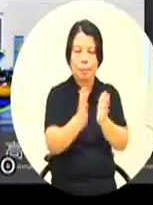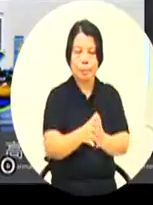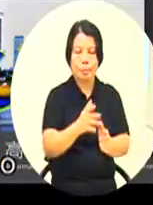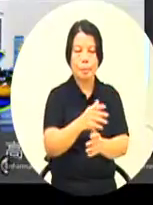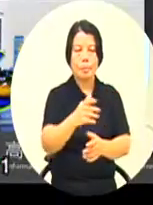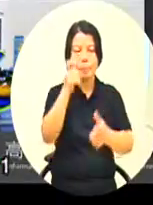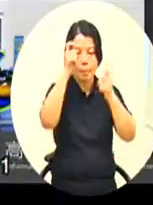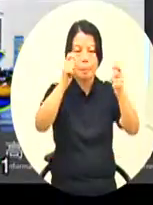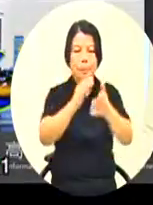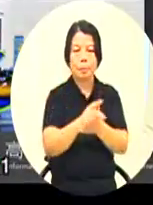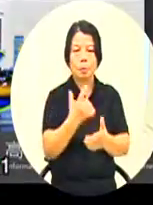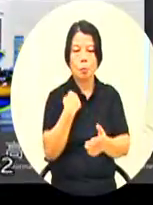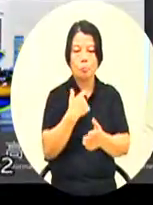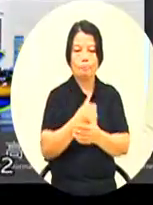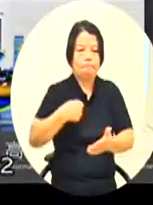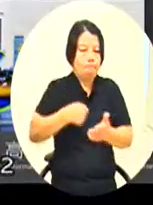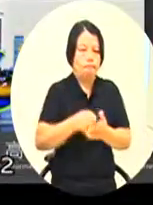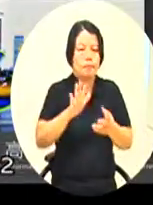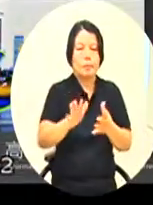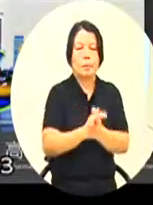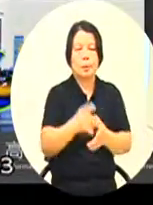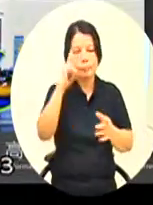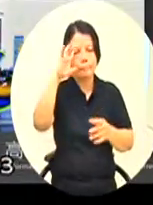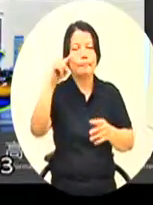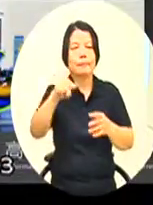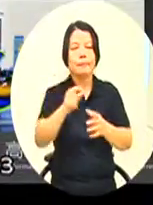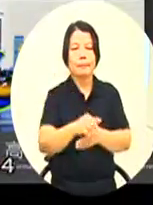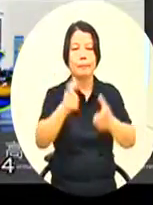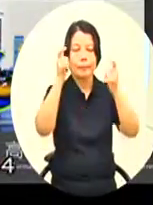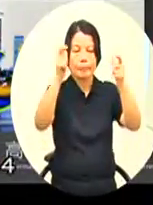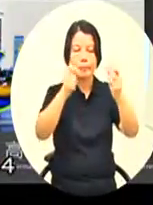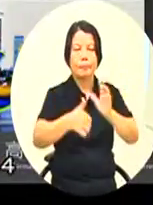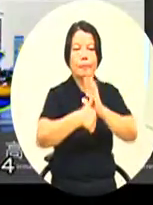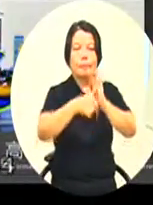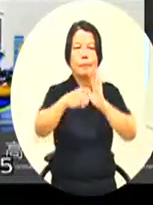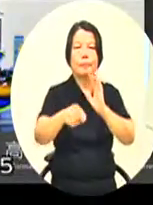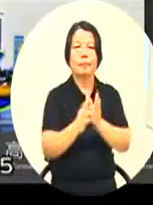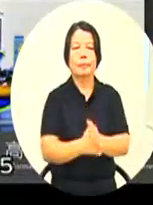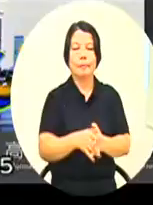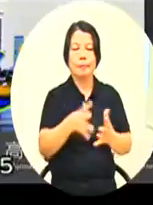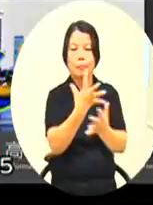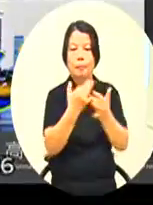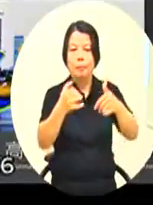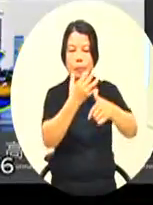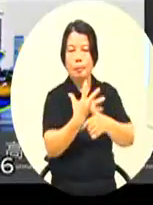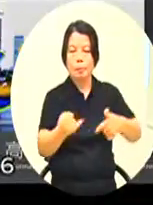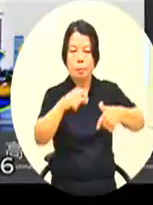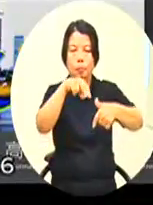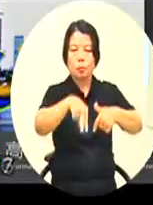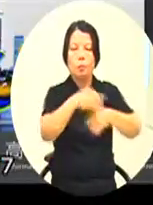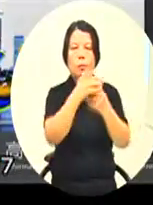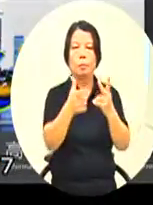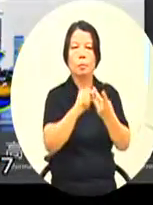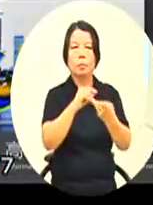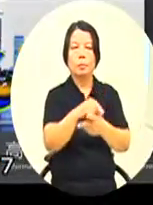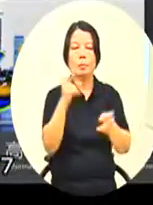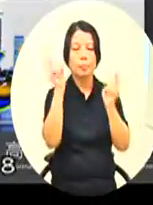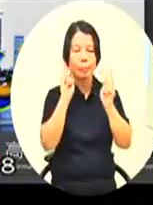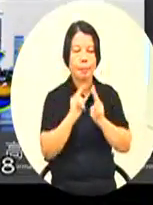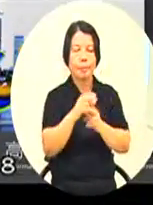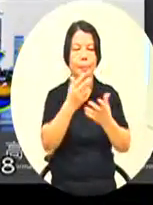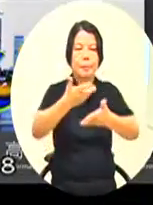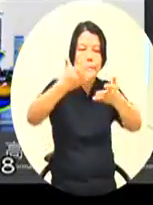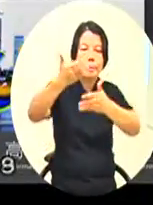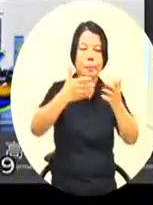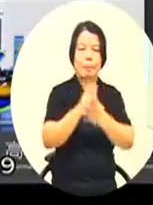做台湾的创意之都。这对我们的设计产业跟数位内容产业、影音产业甚至观光都是一个有效的